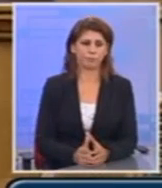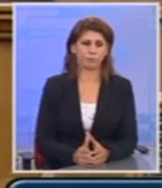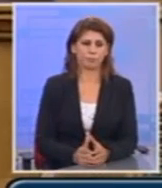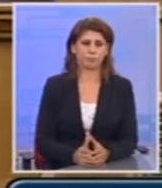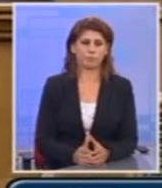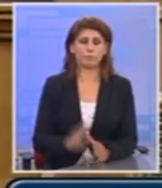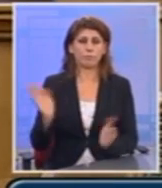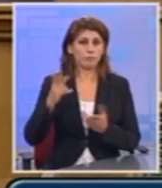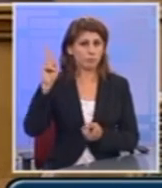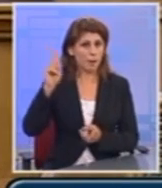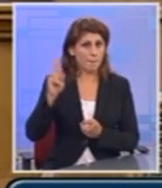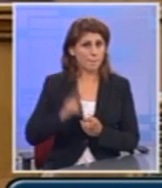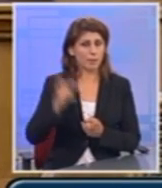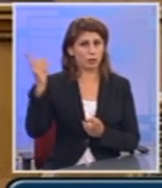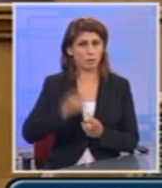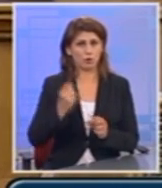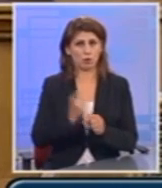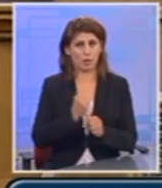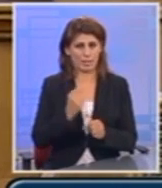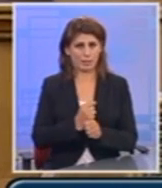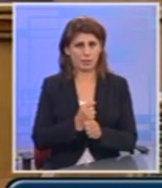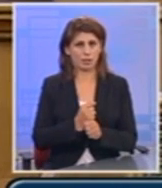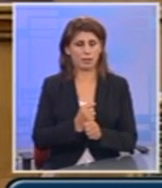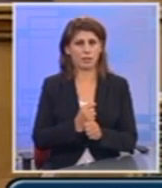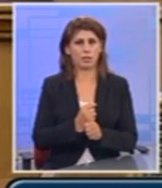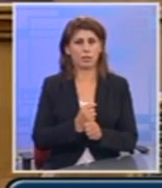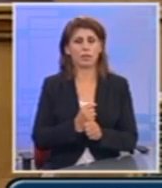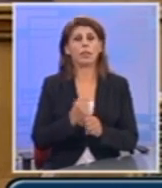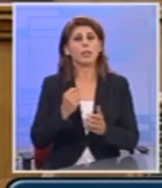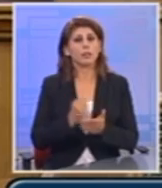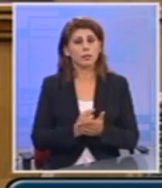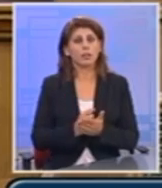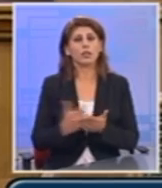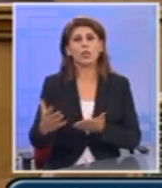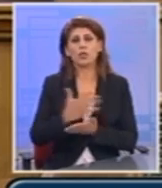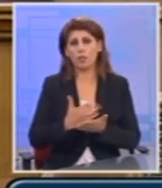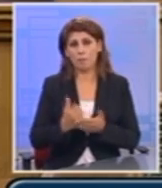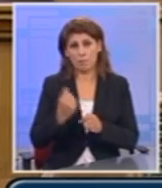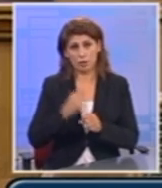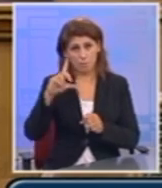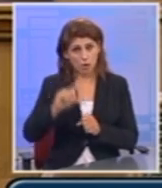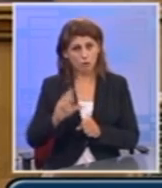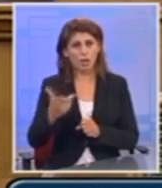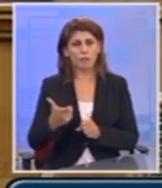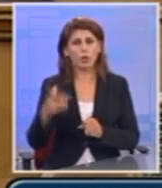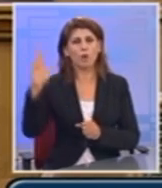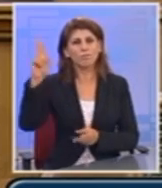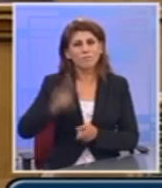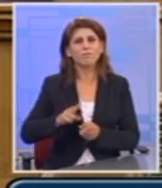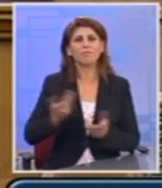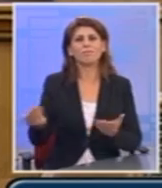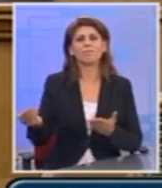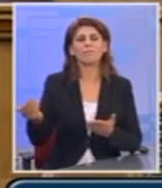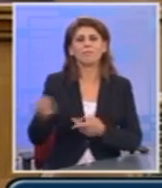μειώνεται το ποσοστό εργασίας και των μάτων απου εργασία μειώνεται μειώνεται η ζήτηση